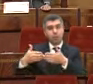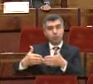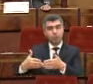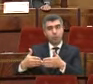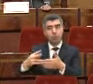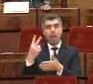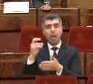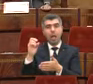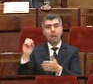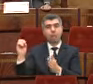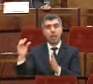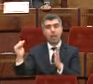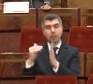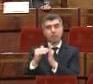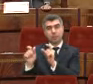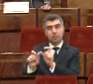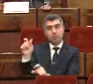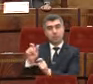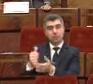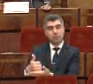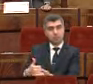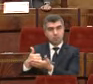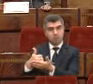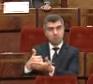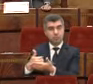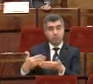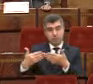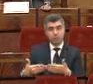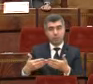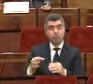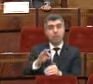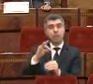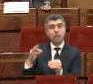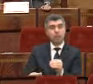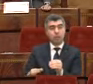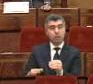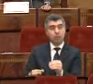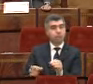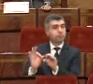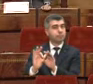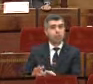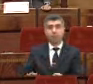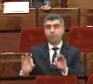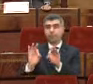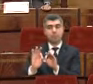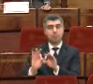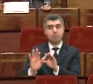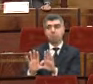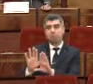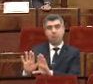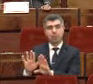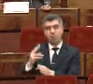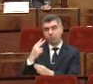بحار. هذا كنقدروا نقولوا اليوم انه النتيجه كانت سلبيه، مازال الامر كما هو